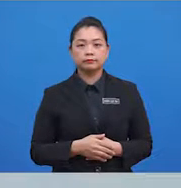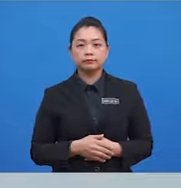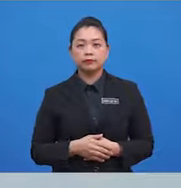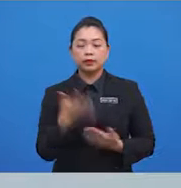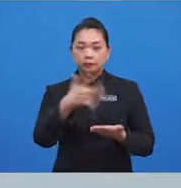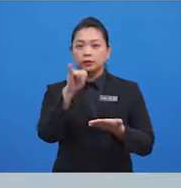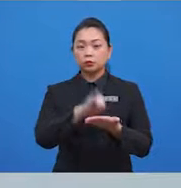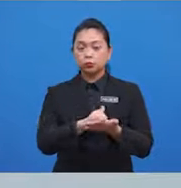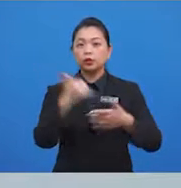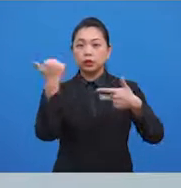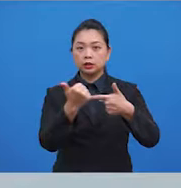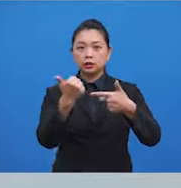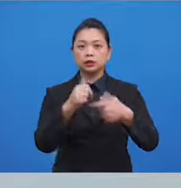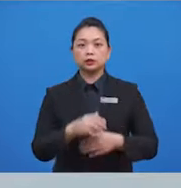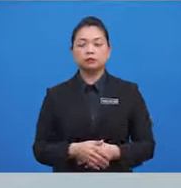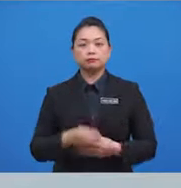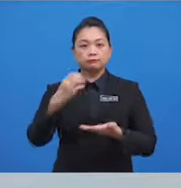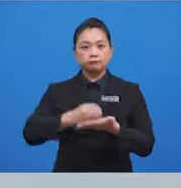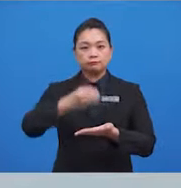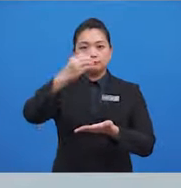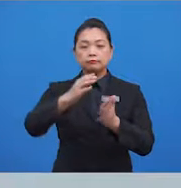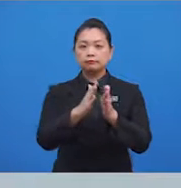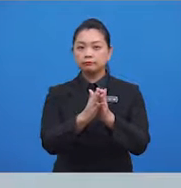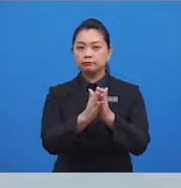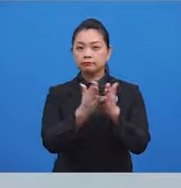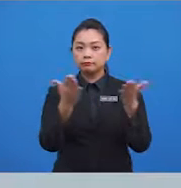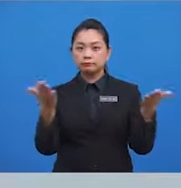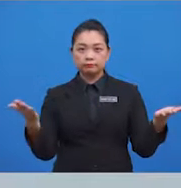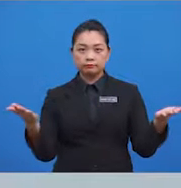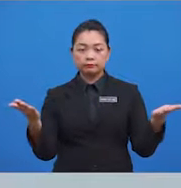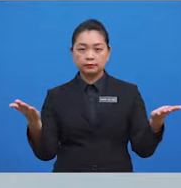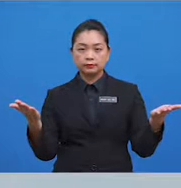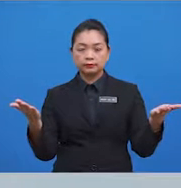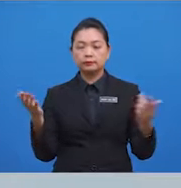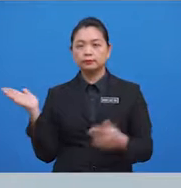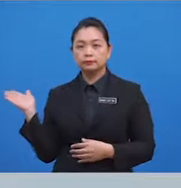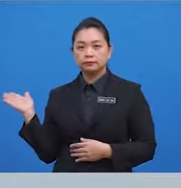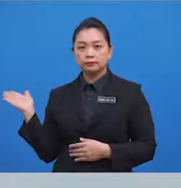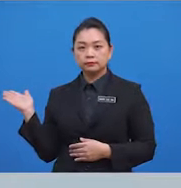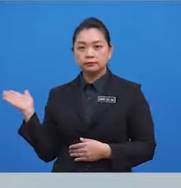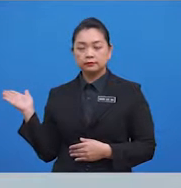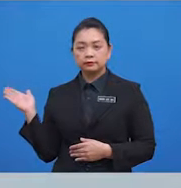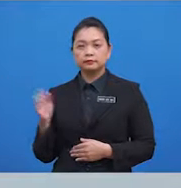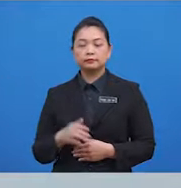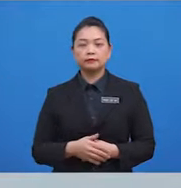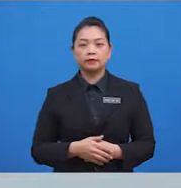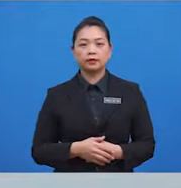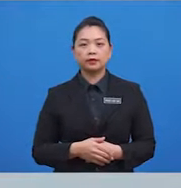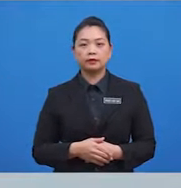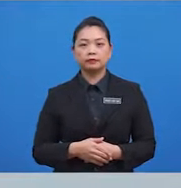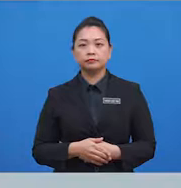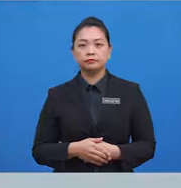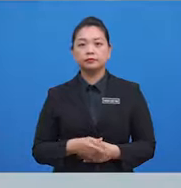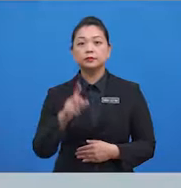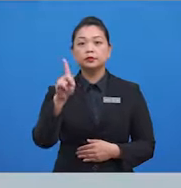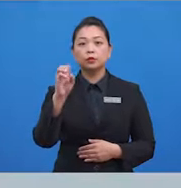Seterusnya, kedua, bentangan bagi silinder. tiga